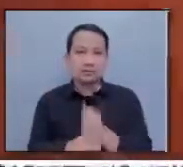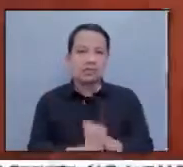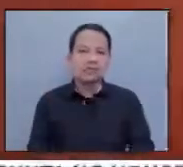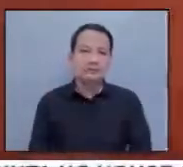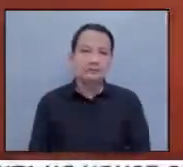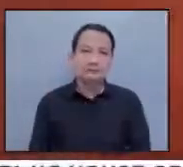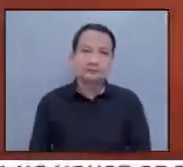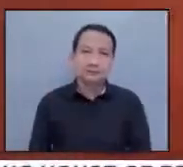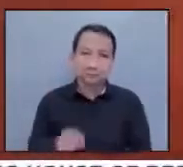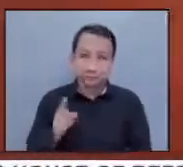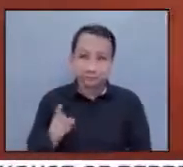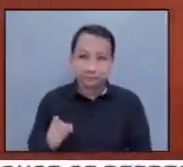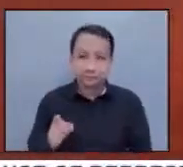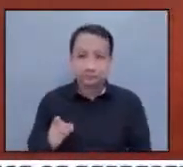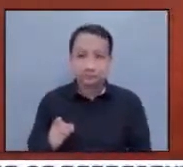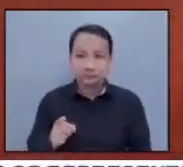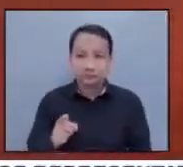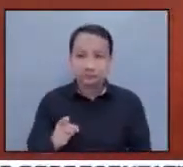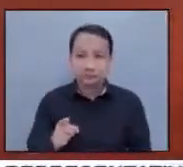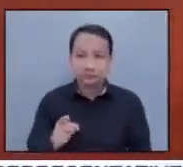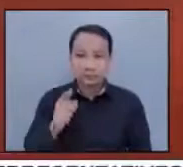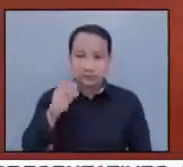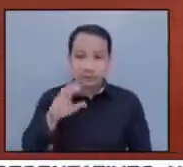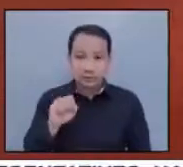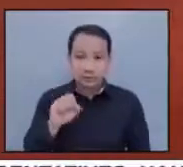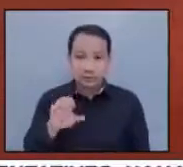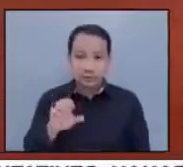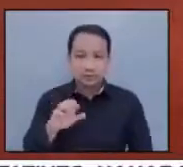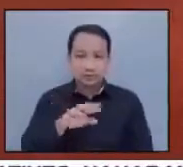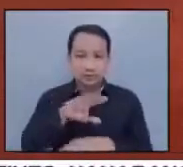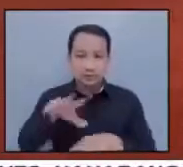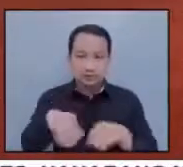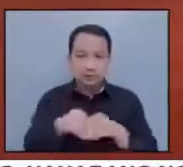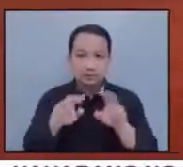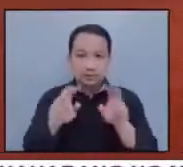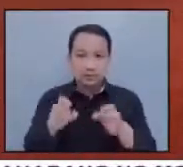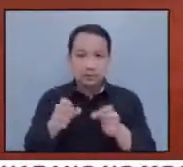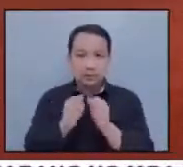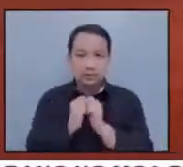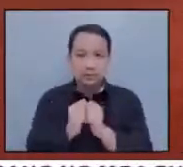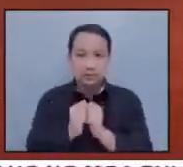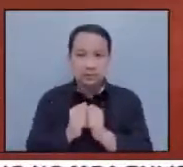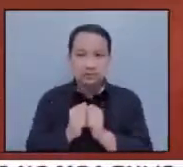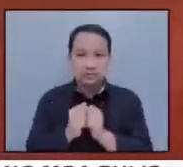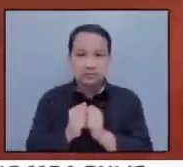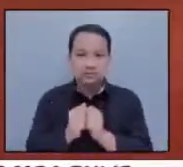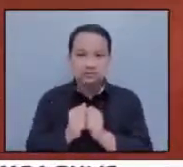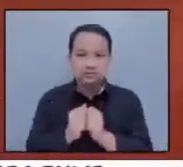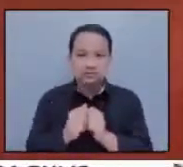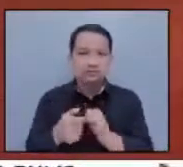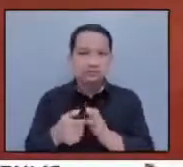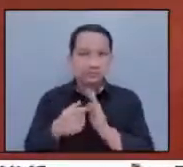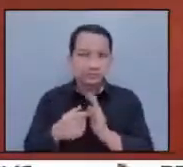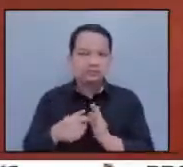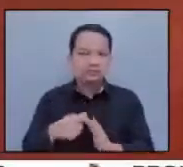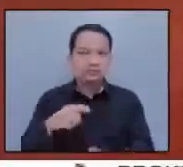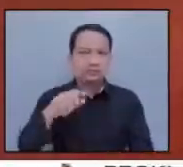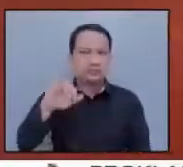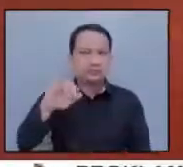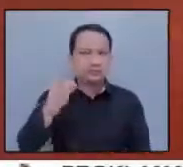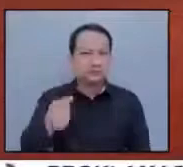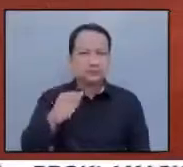itong mga ganitong klase, cover sila ng tinatawag nating mandatory insurance. At pagdating nila, sa